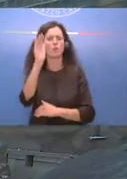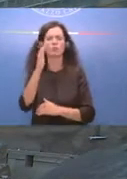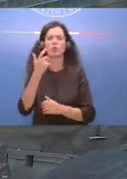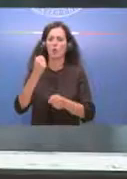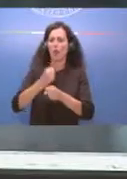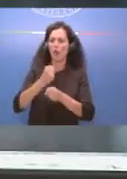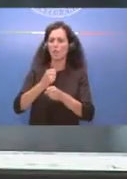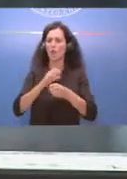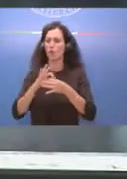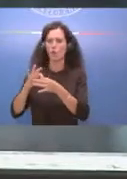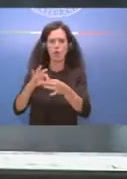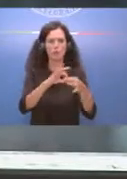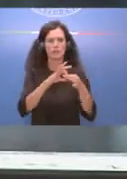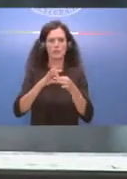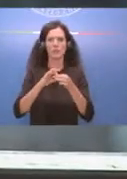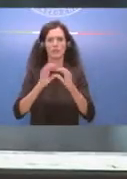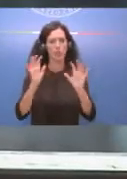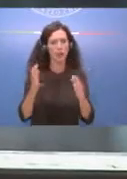companies